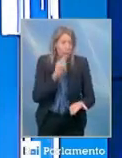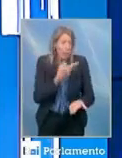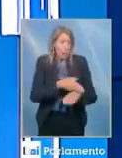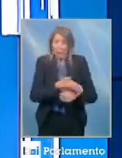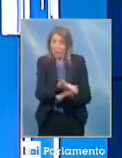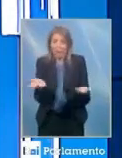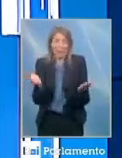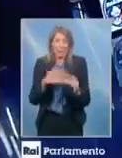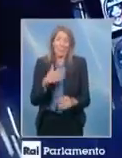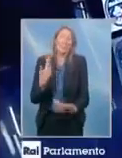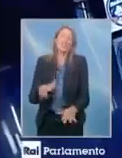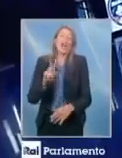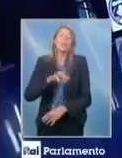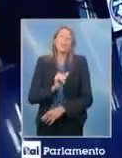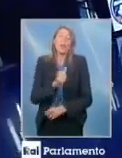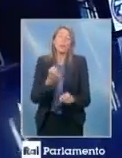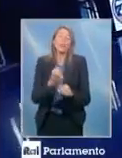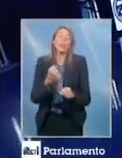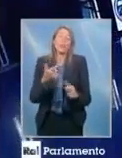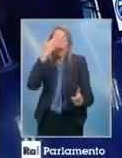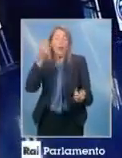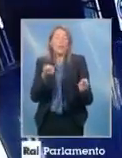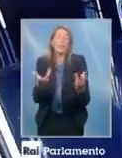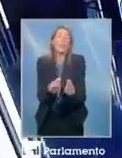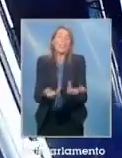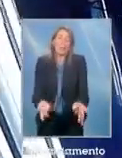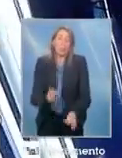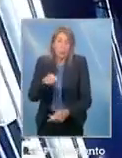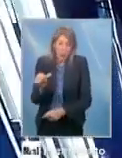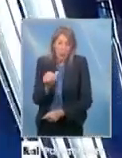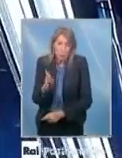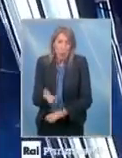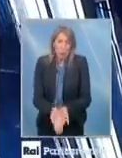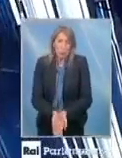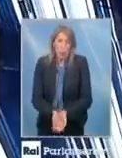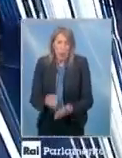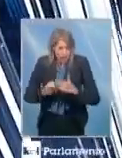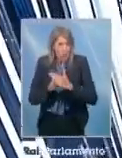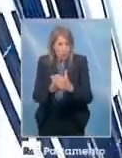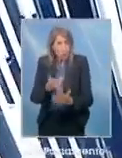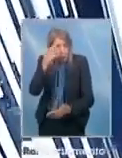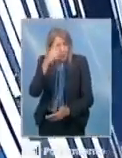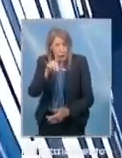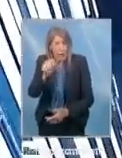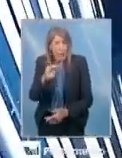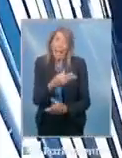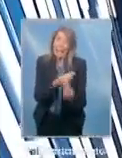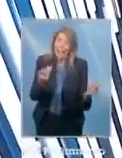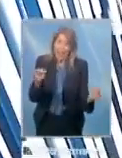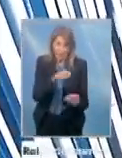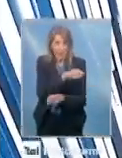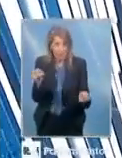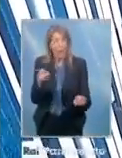ripeto, governano insieme dal 2011, ricordiamo, no, anche Silvio Berlusconi che ha sostenuto il governo di Enrico Letta, tanti di voi cari elettori se lo